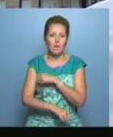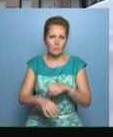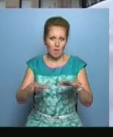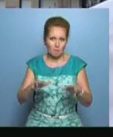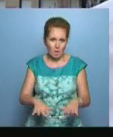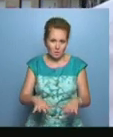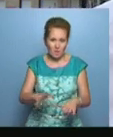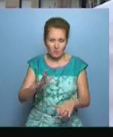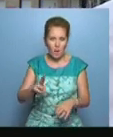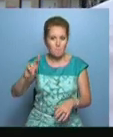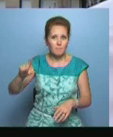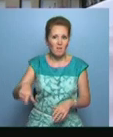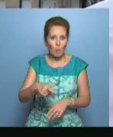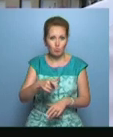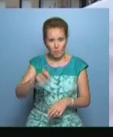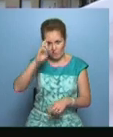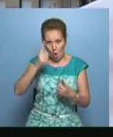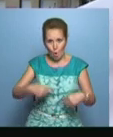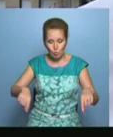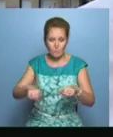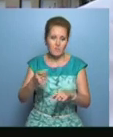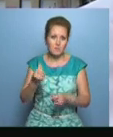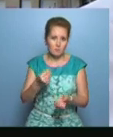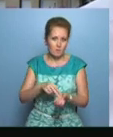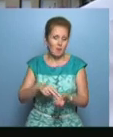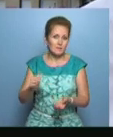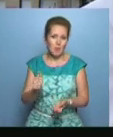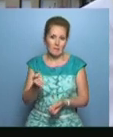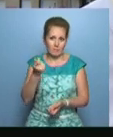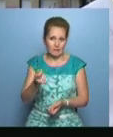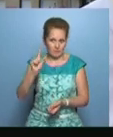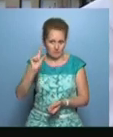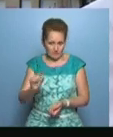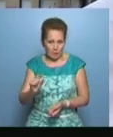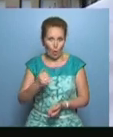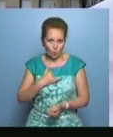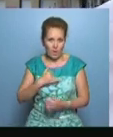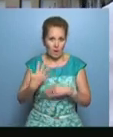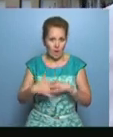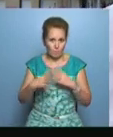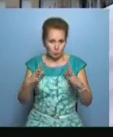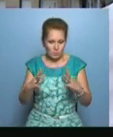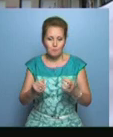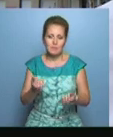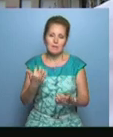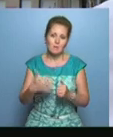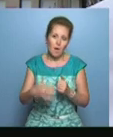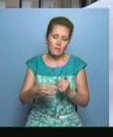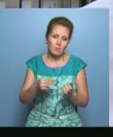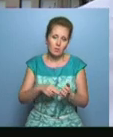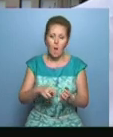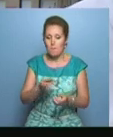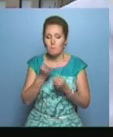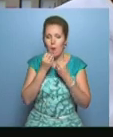КФО. То есть цена самая низкая, одна из самых низких. Средняя цена. А если